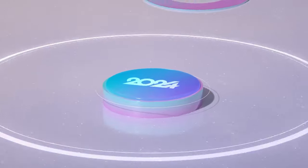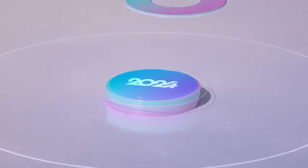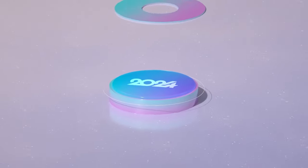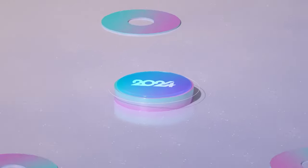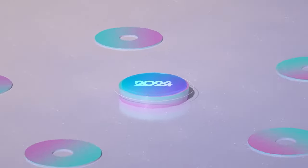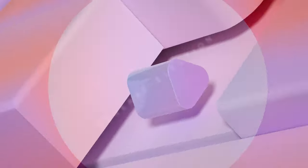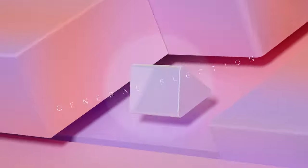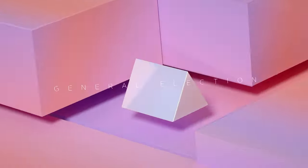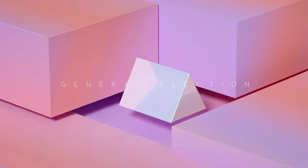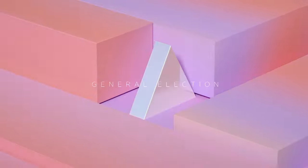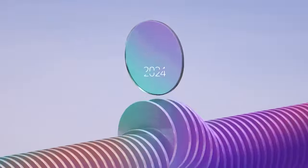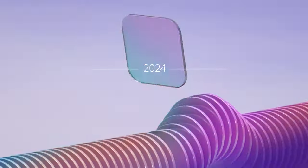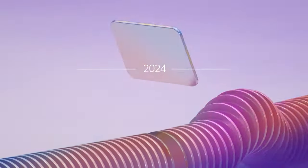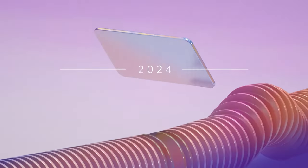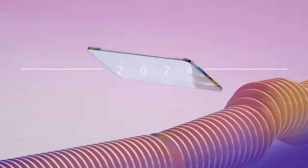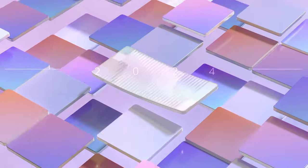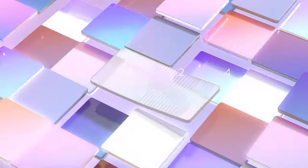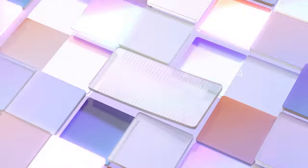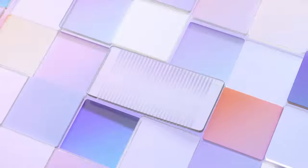지금까지